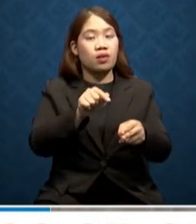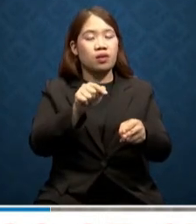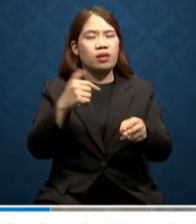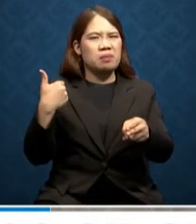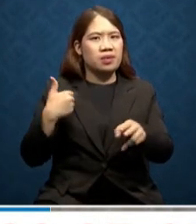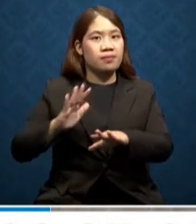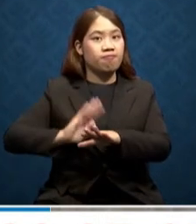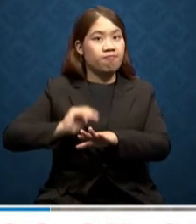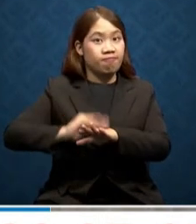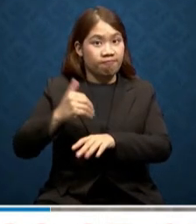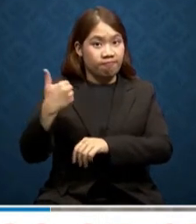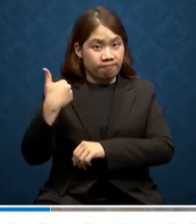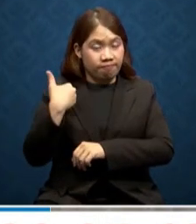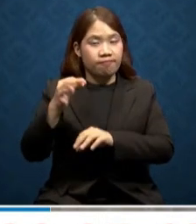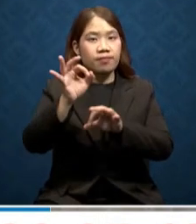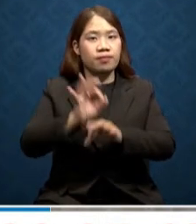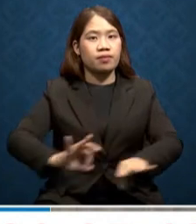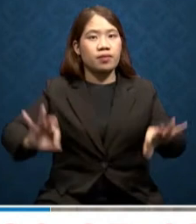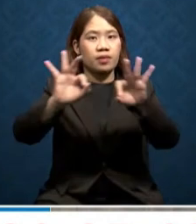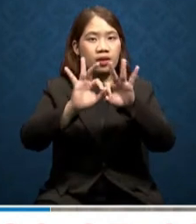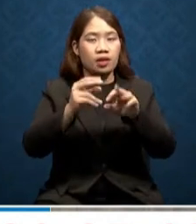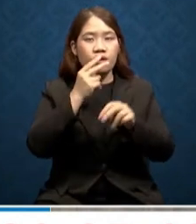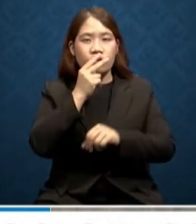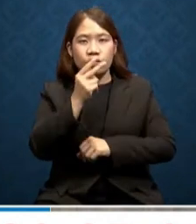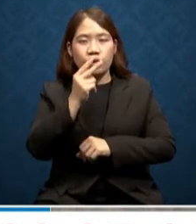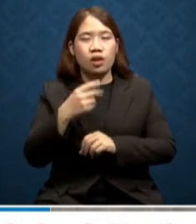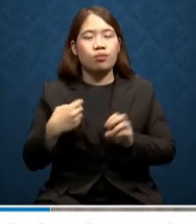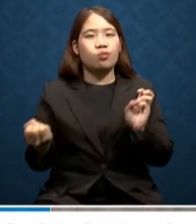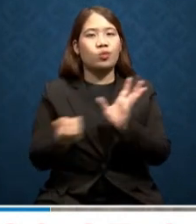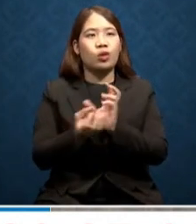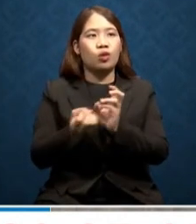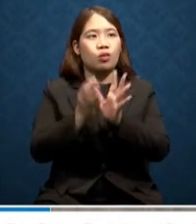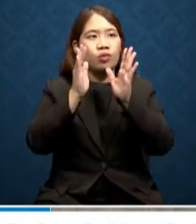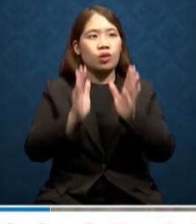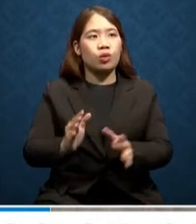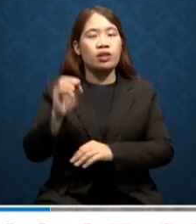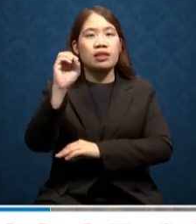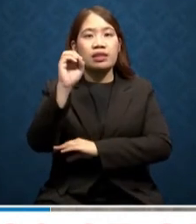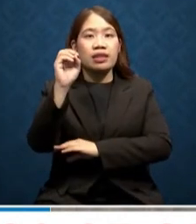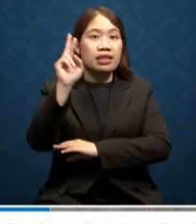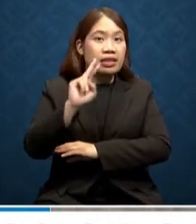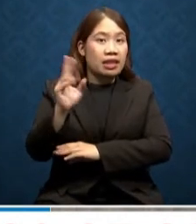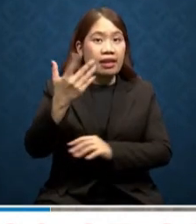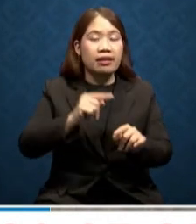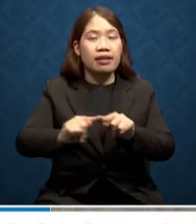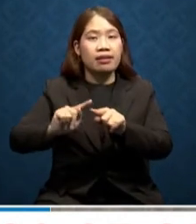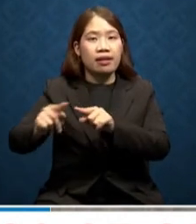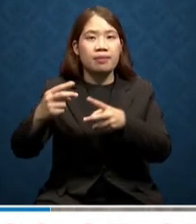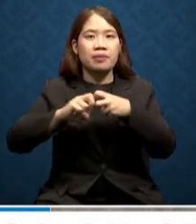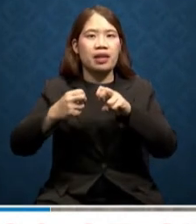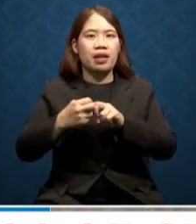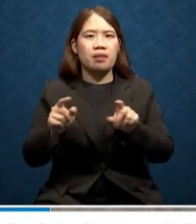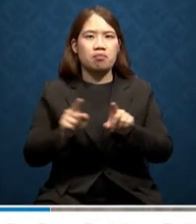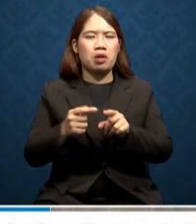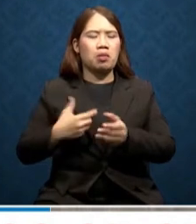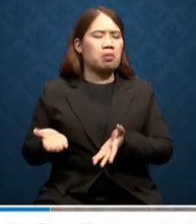มีประสิทธิภาพหรือไม่นะฮะโดยเฉพาะมาตรการกำกับดูแลผลกระทบต่อผู้บริโภคนะฮะไม่ว่าจะเป็นเรื่องของปัญหาการผลักภาระให้กับผู้